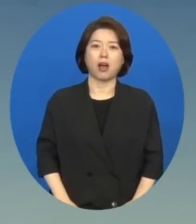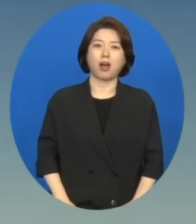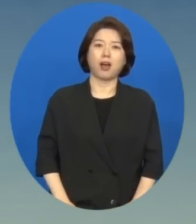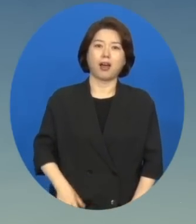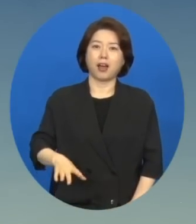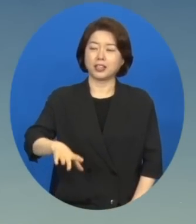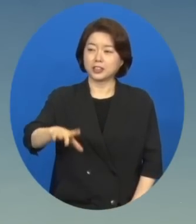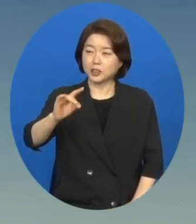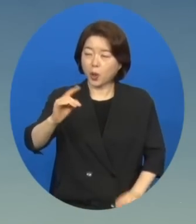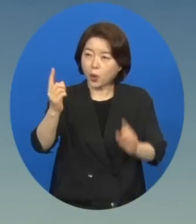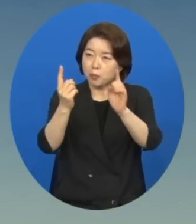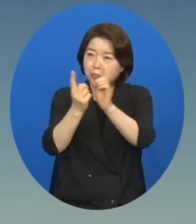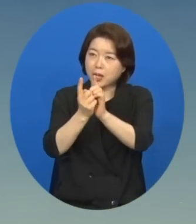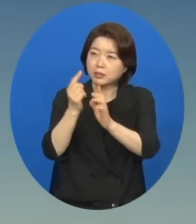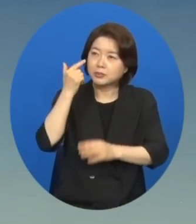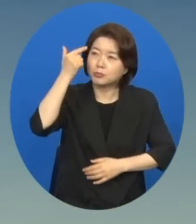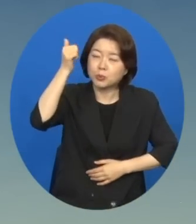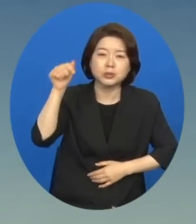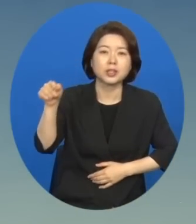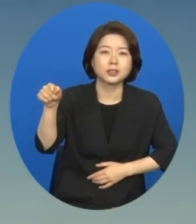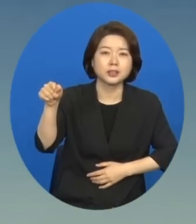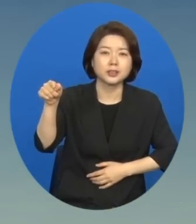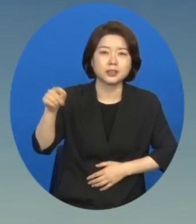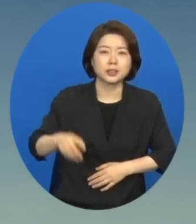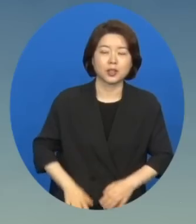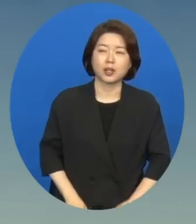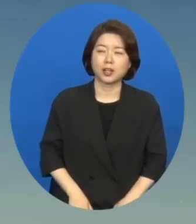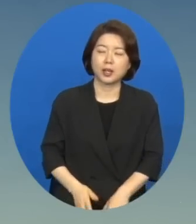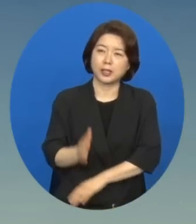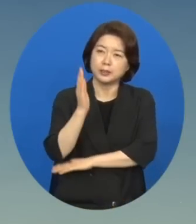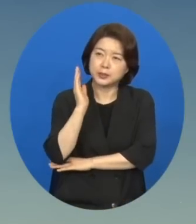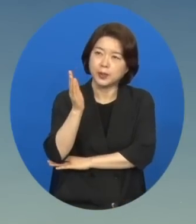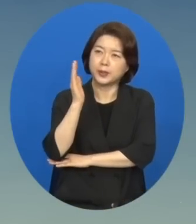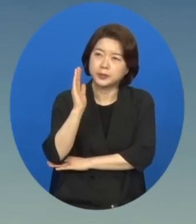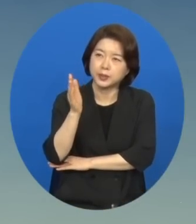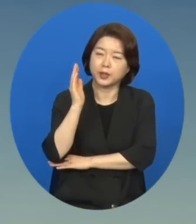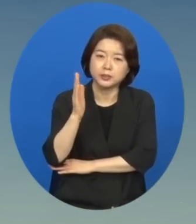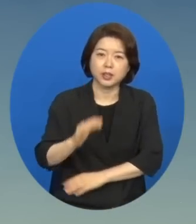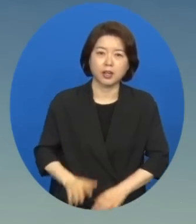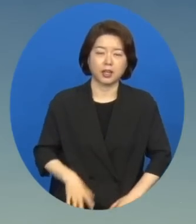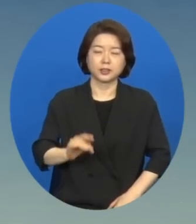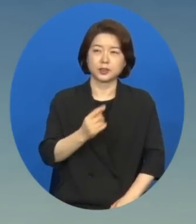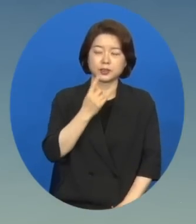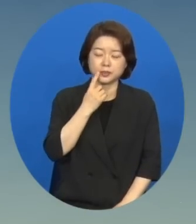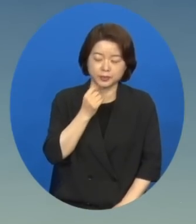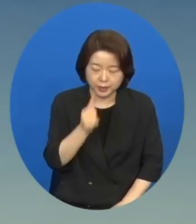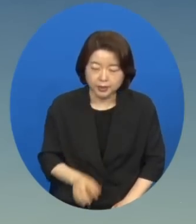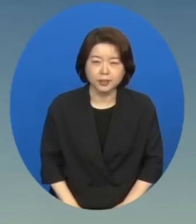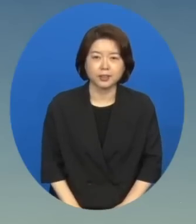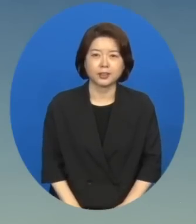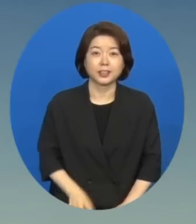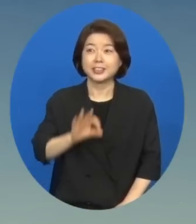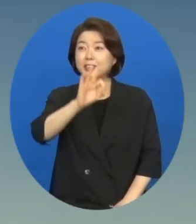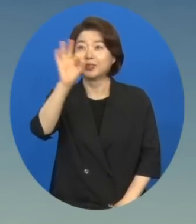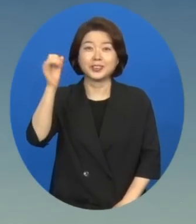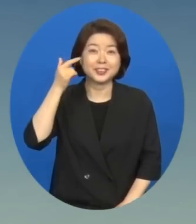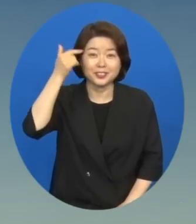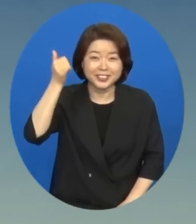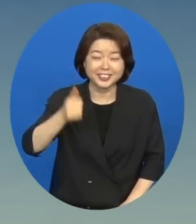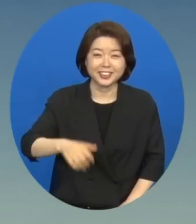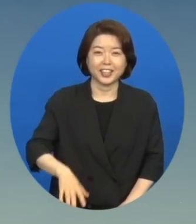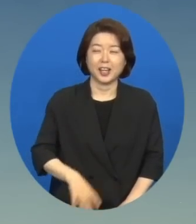처음 뵙는 목사님이 조곤조곤 말씀하시는데 얼마나 처음엔 졸립던지. 유기성